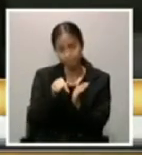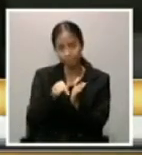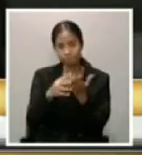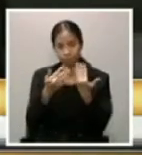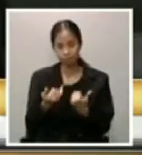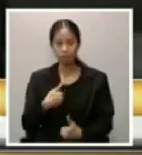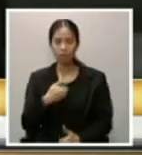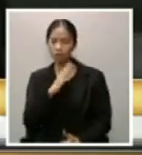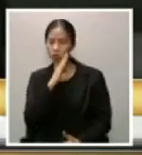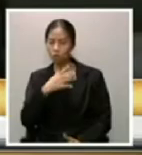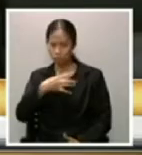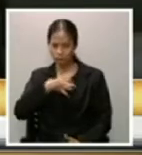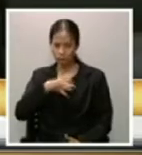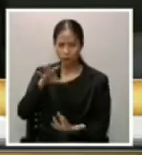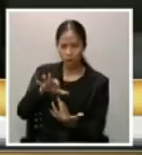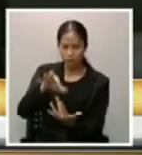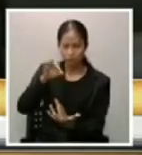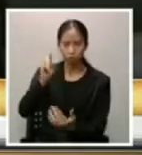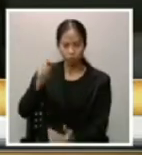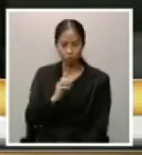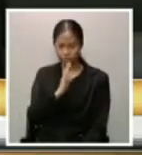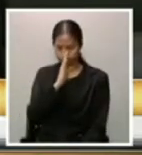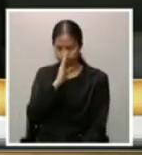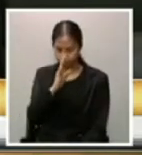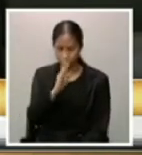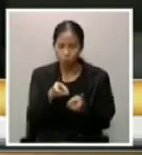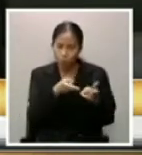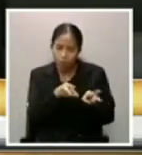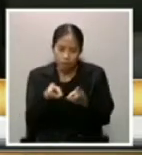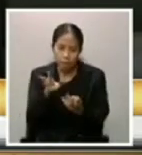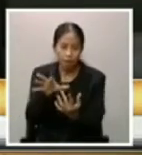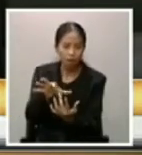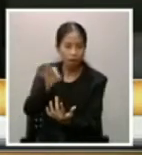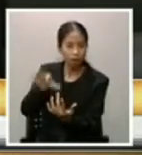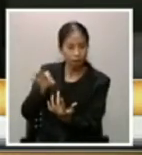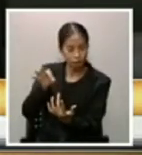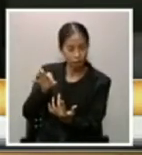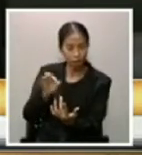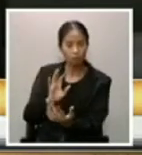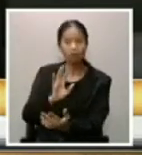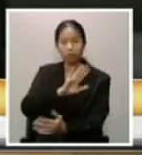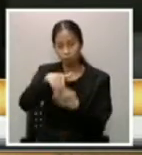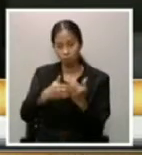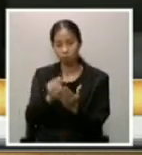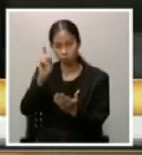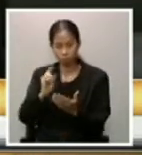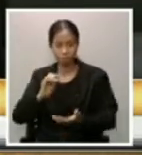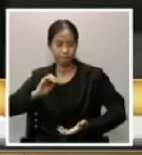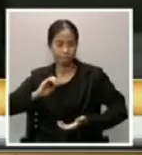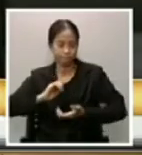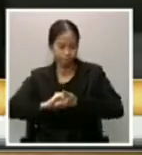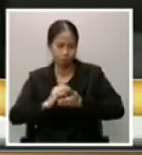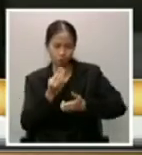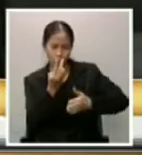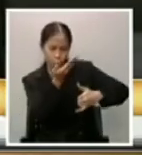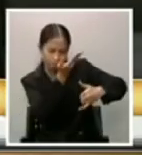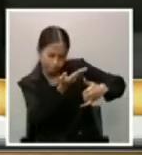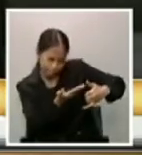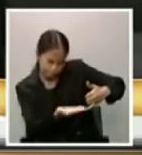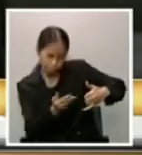ที่เป็นกลางที่สุดคือกระบวนการสรรหาบุคคลที่ทุกฝ่ายร่วมกันและเห็นตรงกันว่ามีคุณสมบัติที่เหมาะส